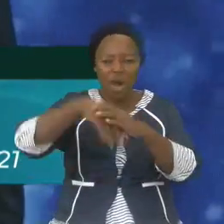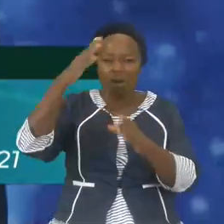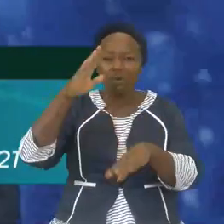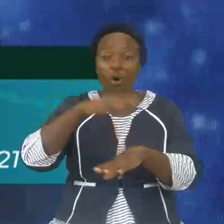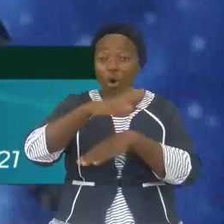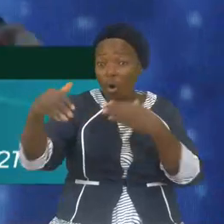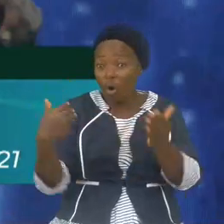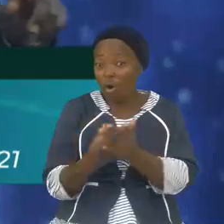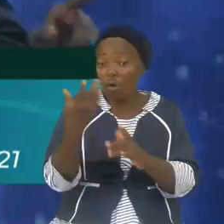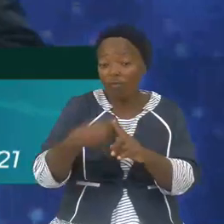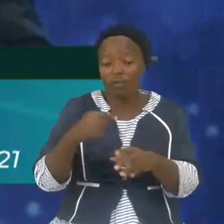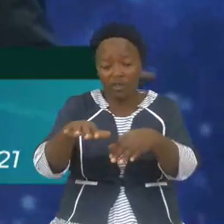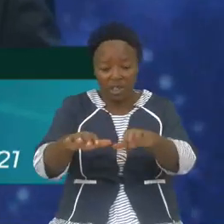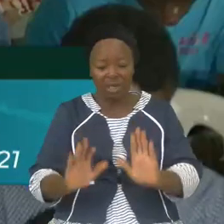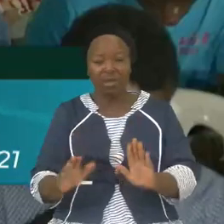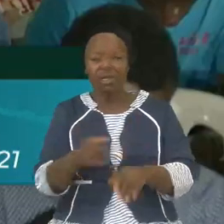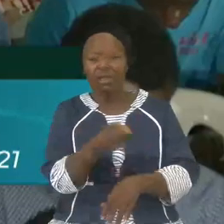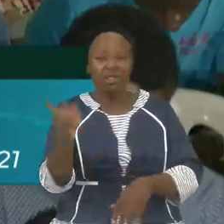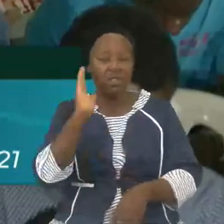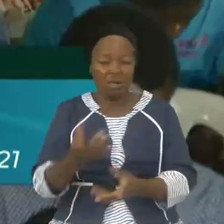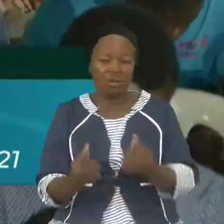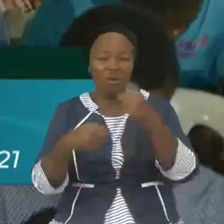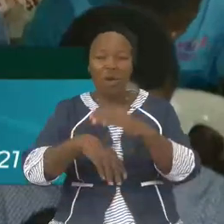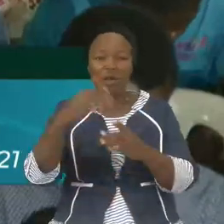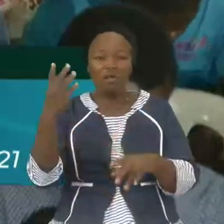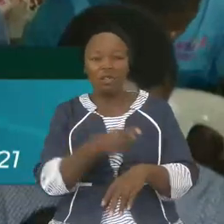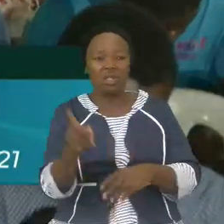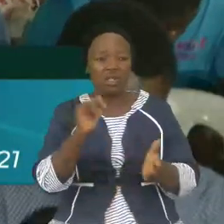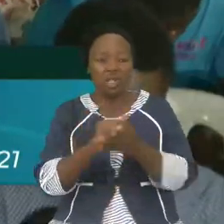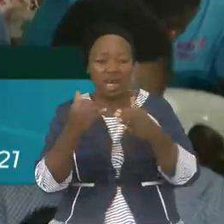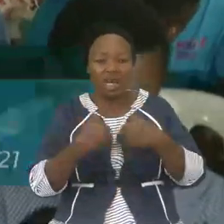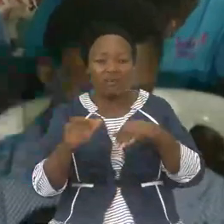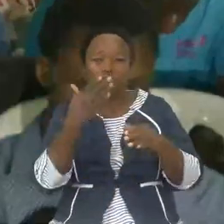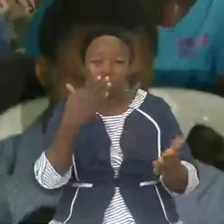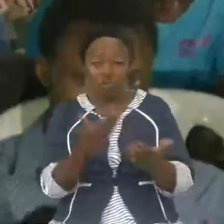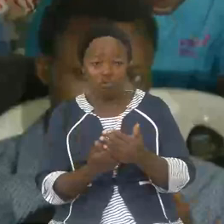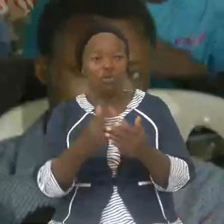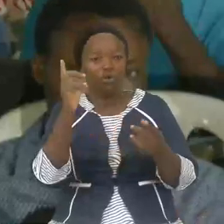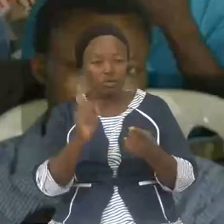Ceux qui auront fait le bien, tous ceux qui sont dans le sépulcre, ceux qui auront fait le bien,